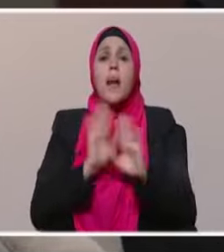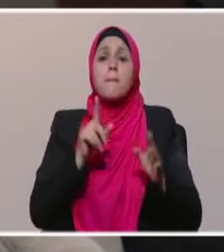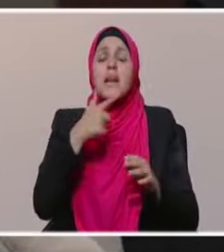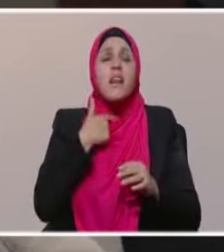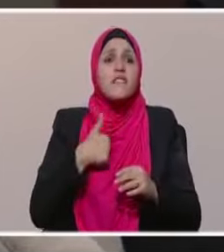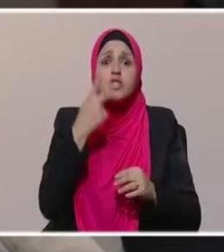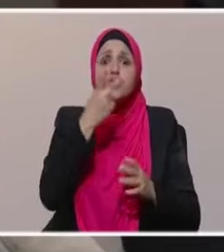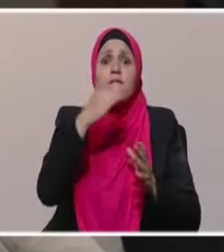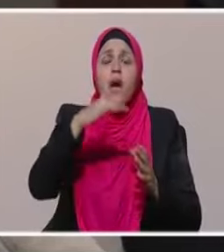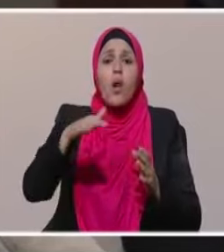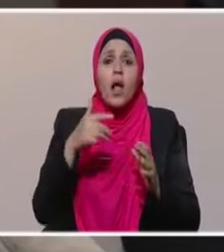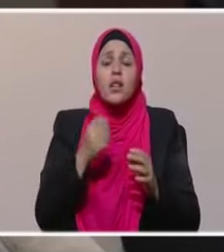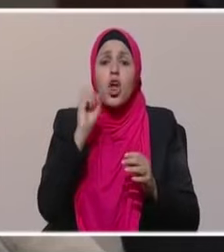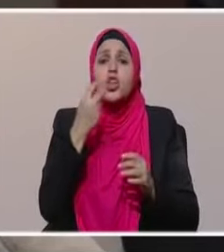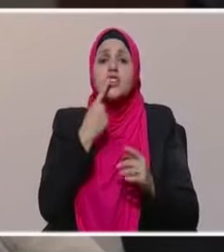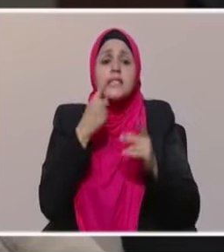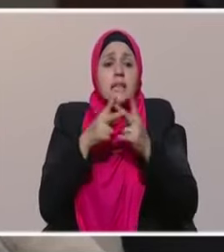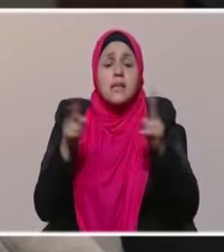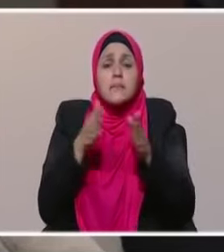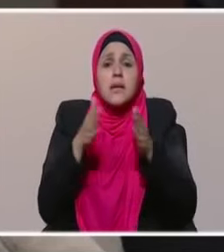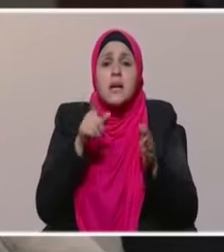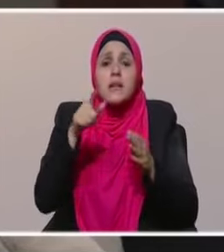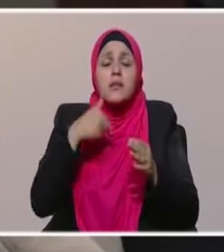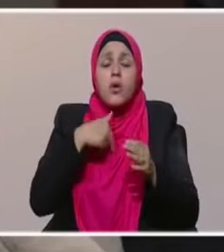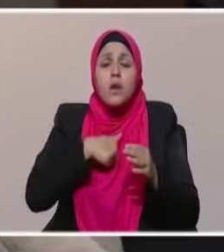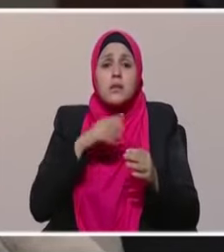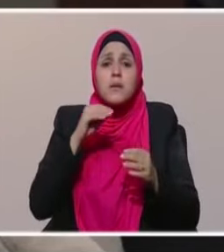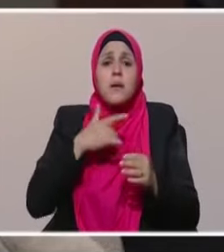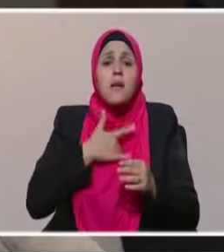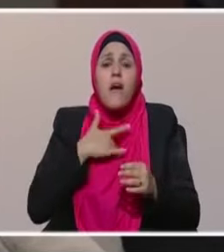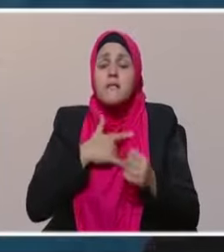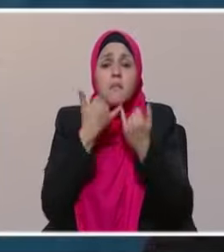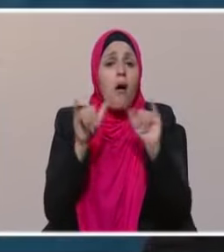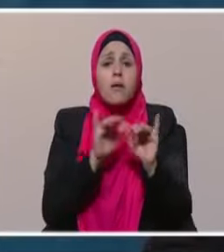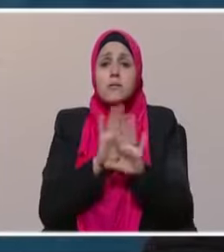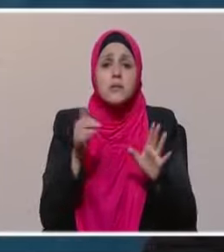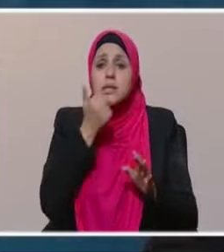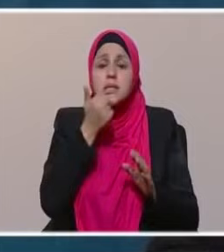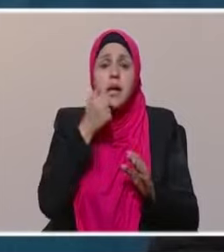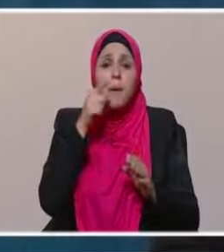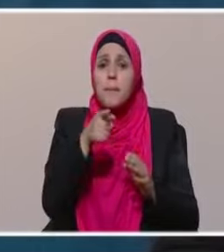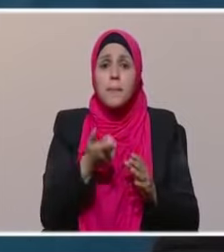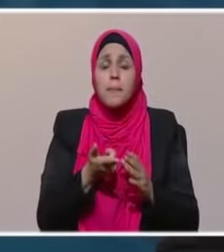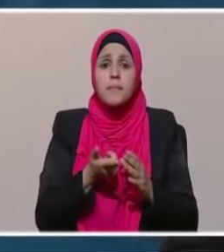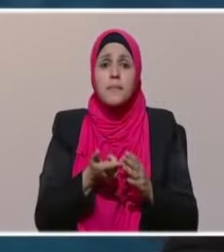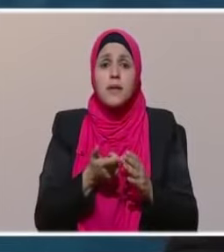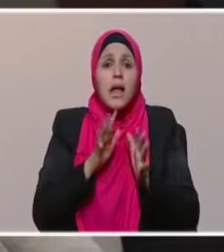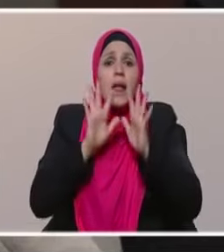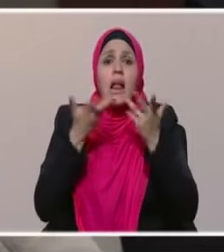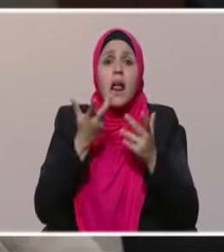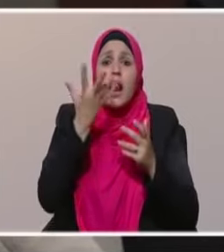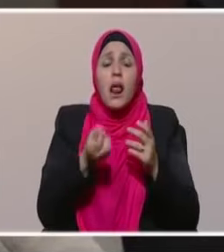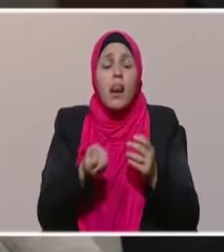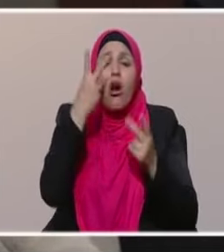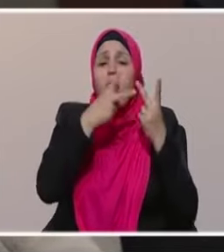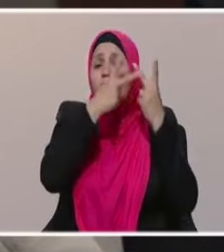ولادها، لدرجة إن هي بقت يعني نفسيا مدمرة، مدمرة ليل نهار